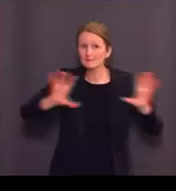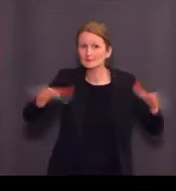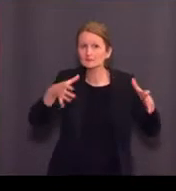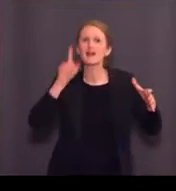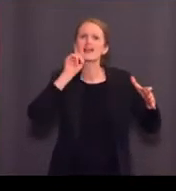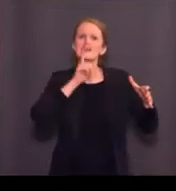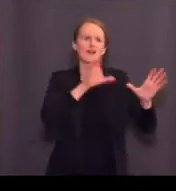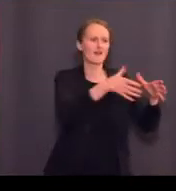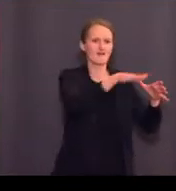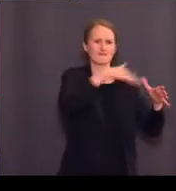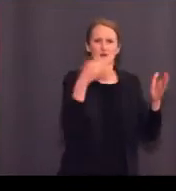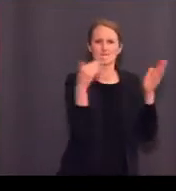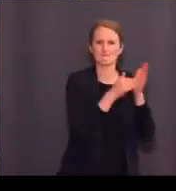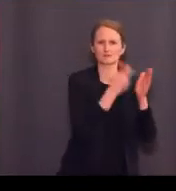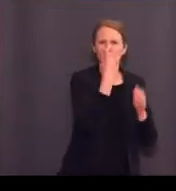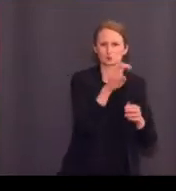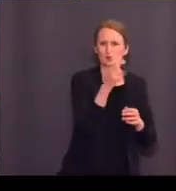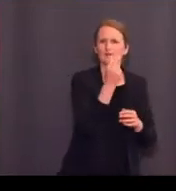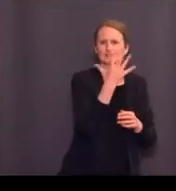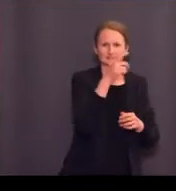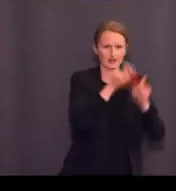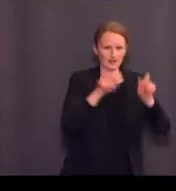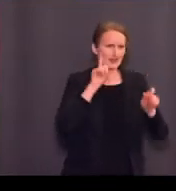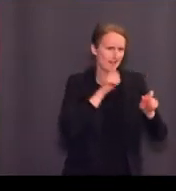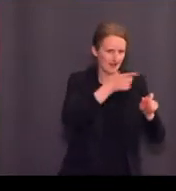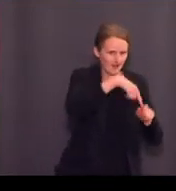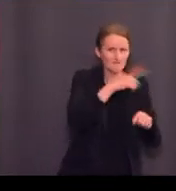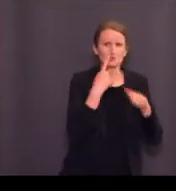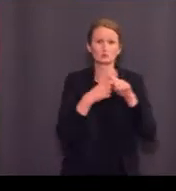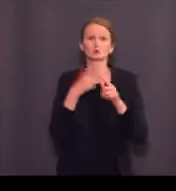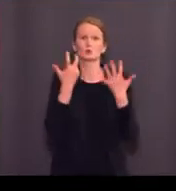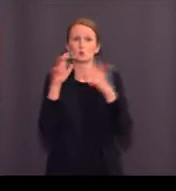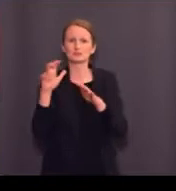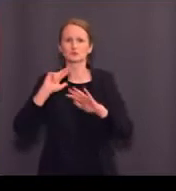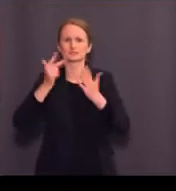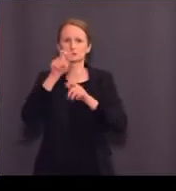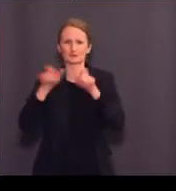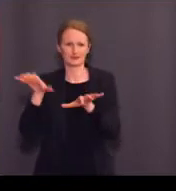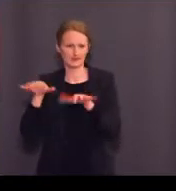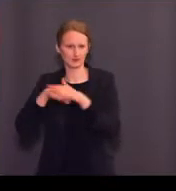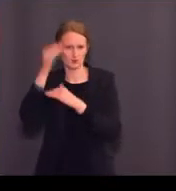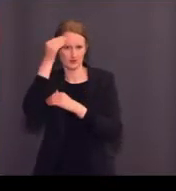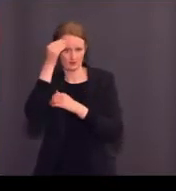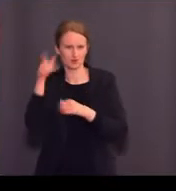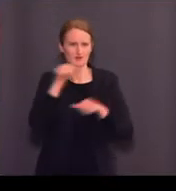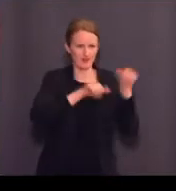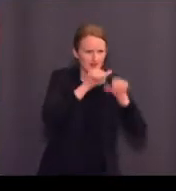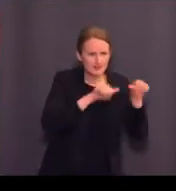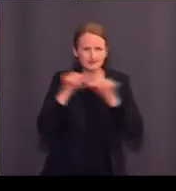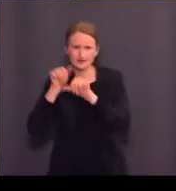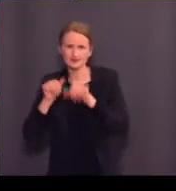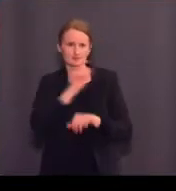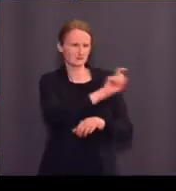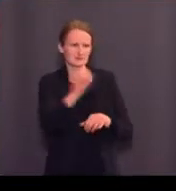de 818 collaborateurs au sens large du terme, adultes de ces écoles. Ça a été